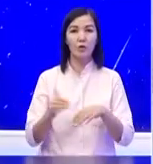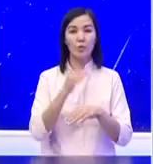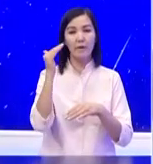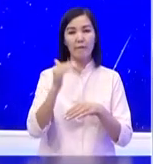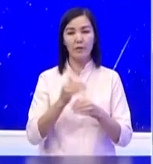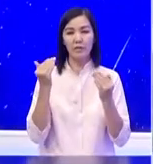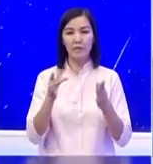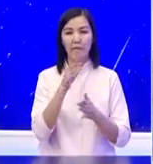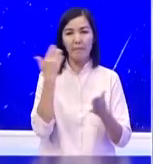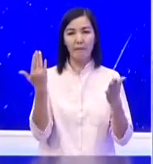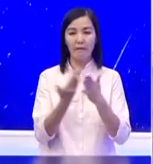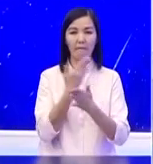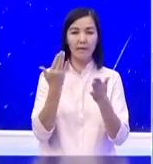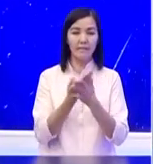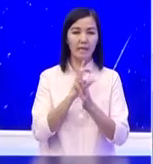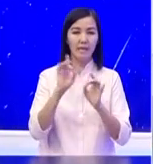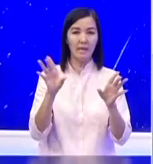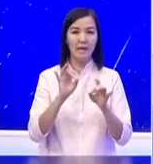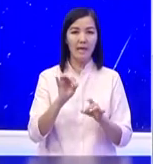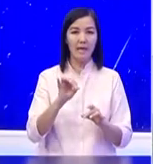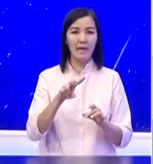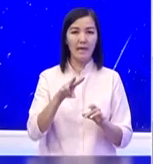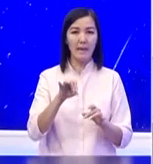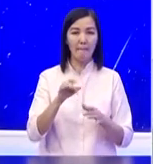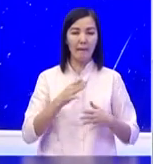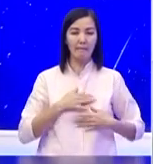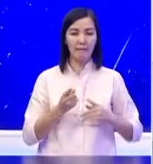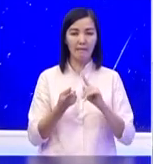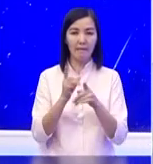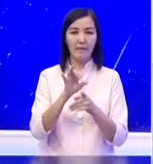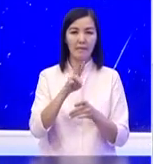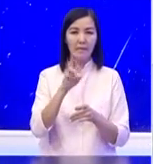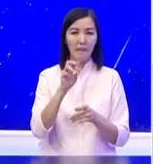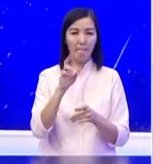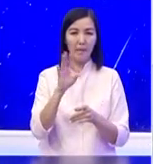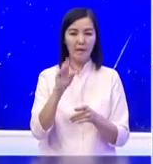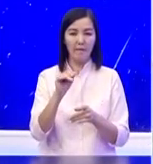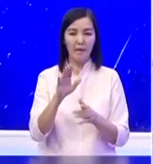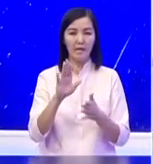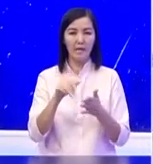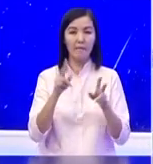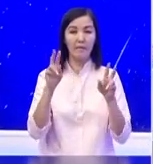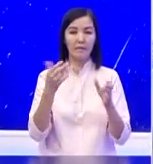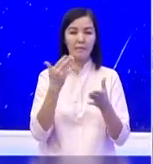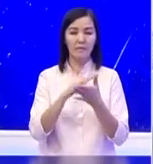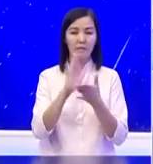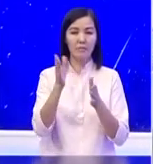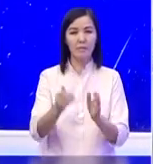Здравствуйте! Время новостей на телеканале ЖТСУ. В студии Елеман Раймбеков и сурдоперевод обеспечивает Айгуль Стамбекова. Сегодня в